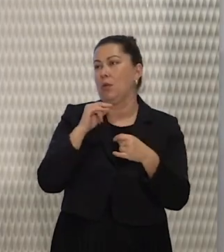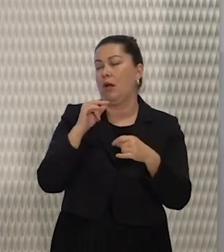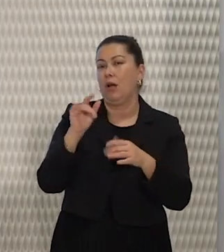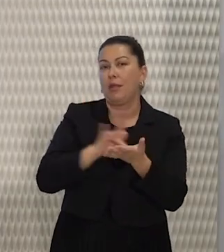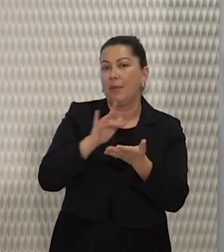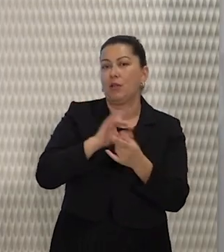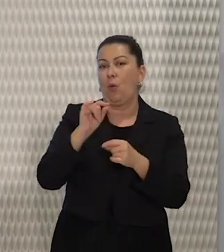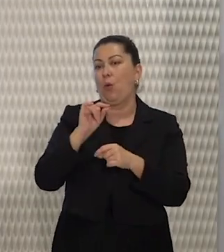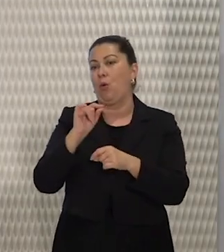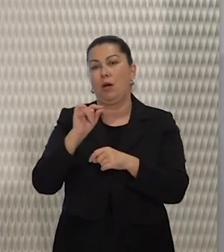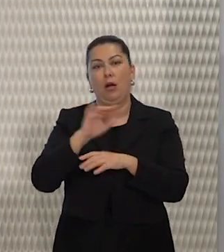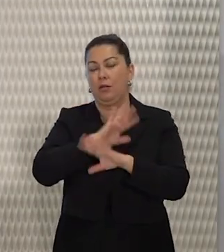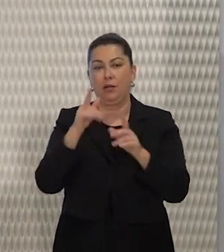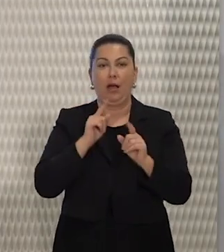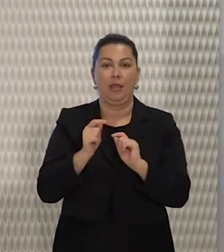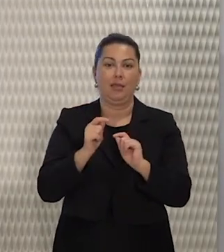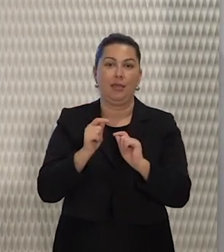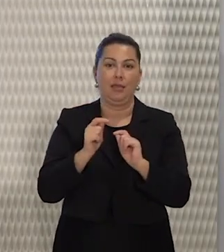Tablet zu steuern.